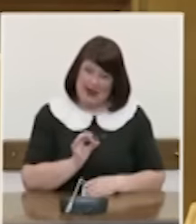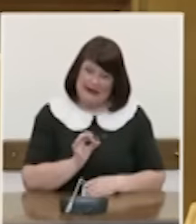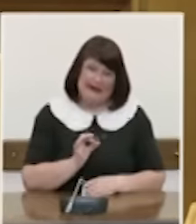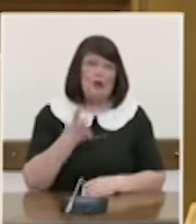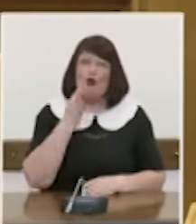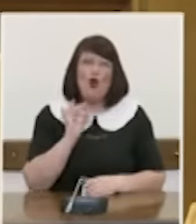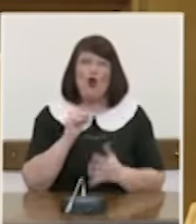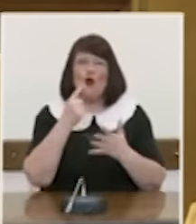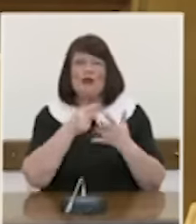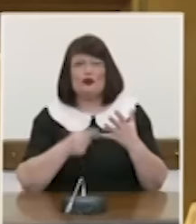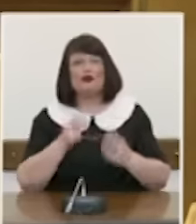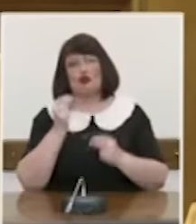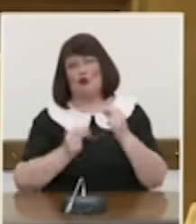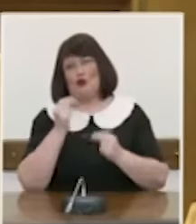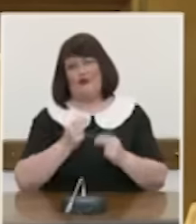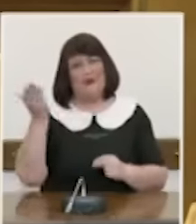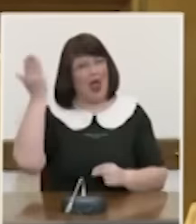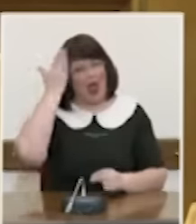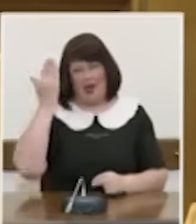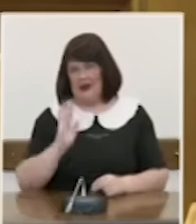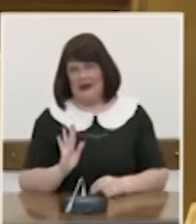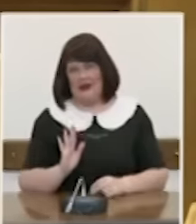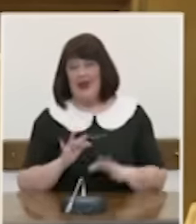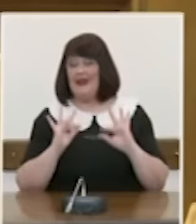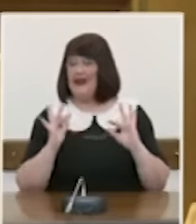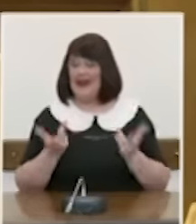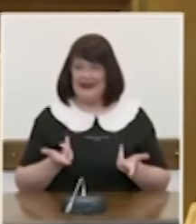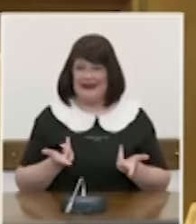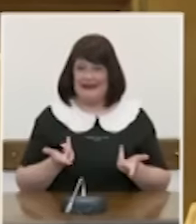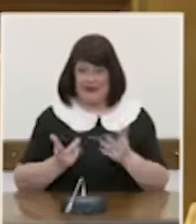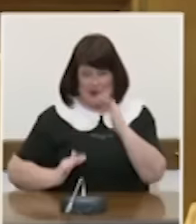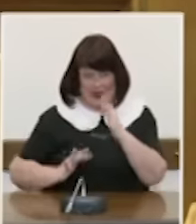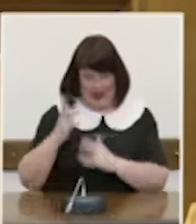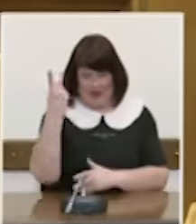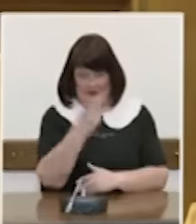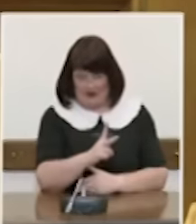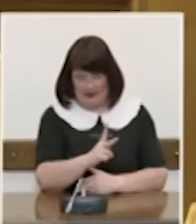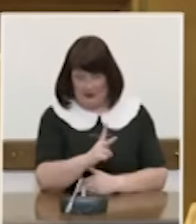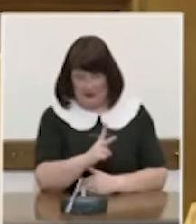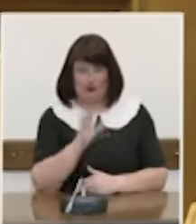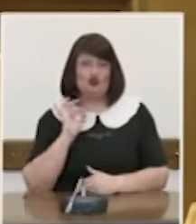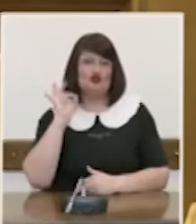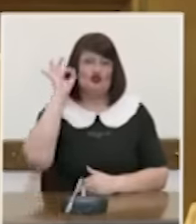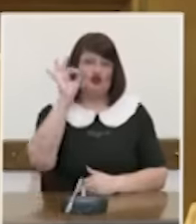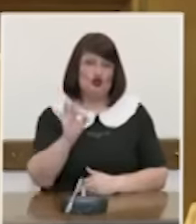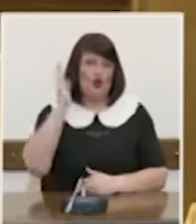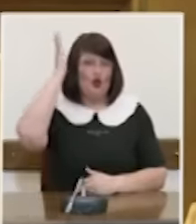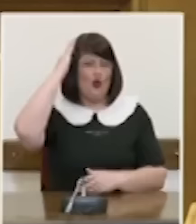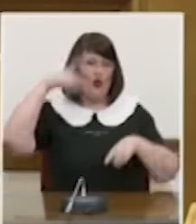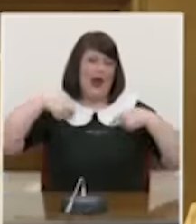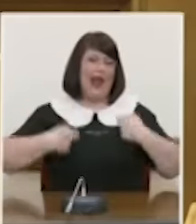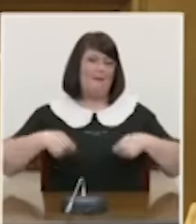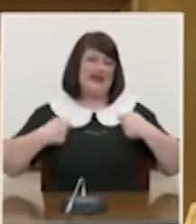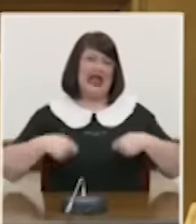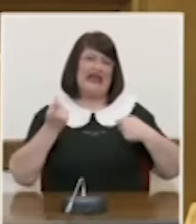του προβλήματος της ακρίβειας, δηλαδή την ανάπτυξή σας με σκοπό το καπιταλιστικό κέρδος.